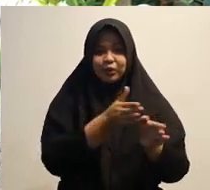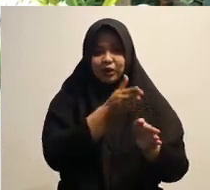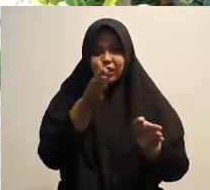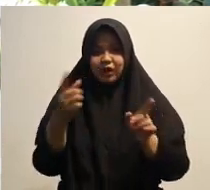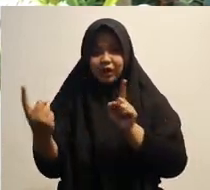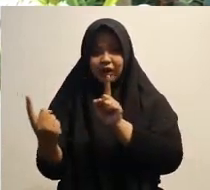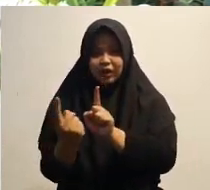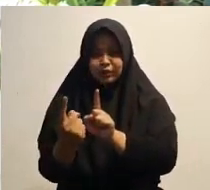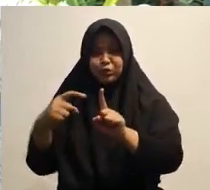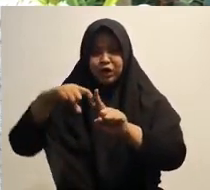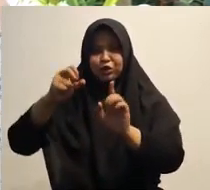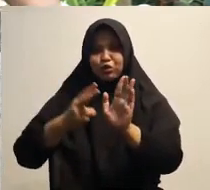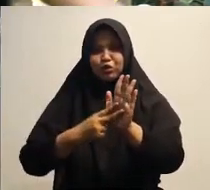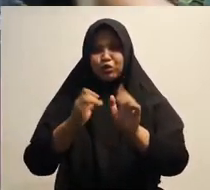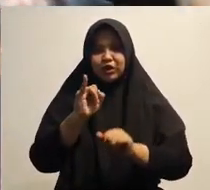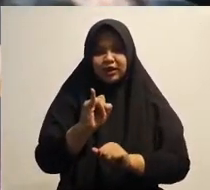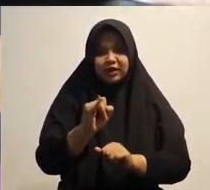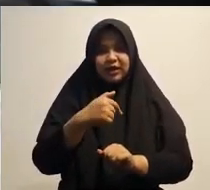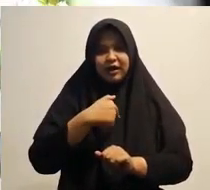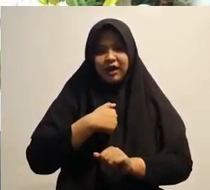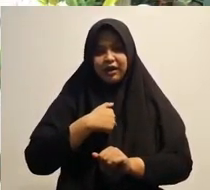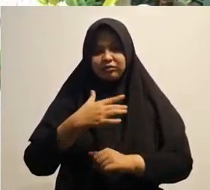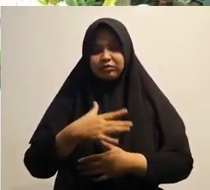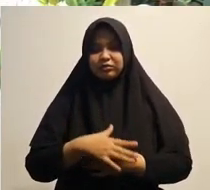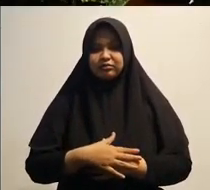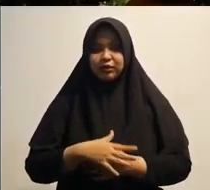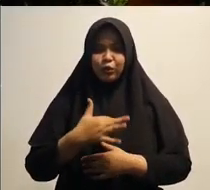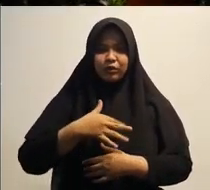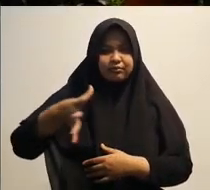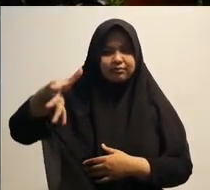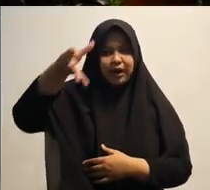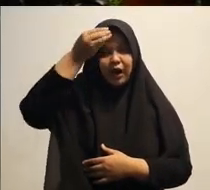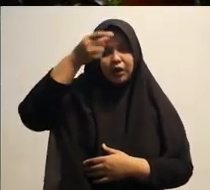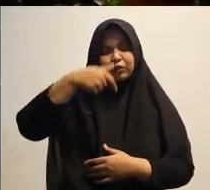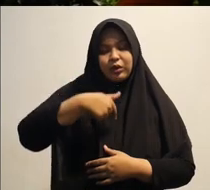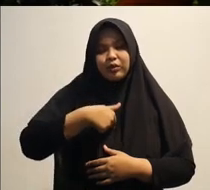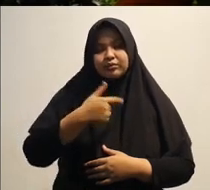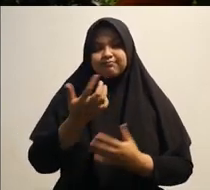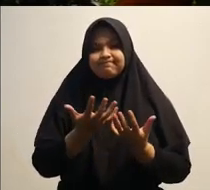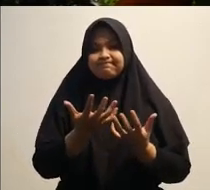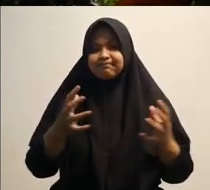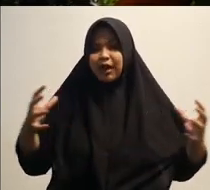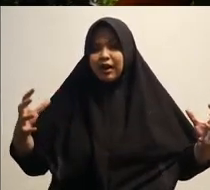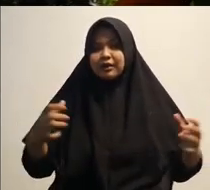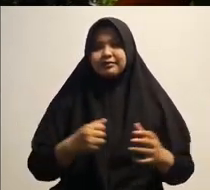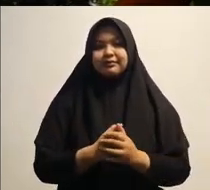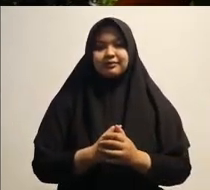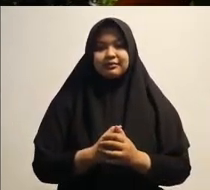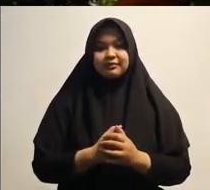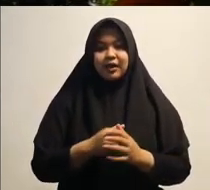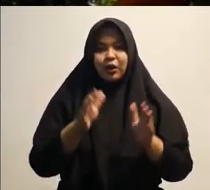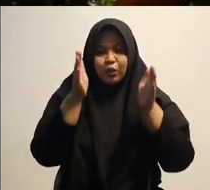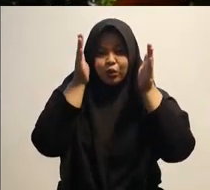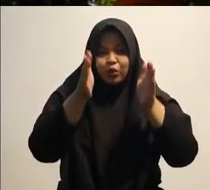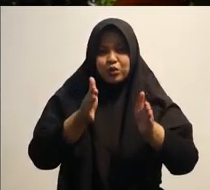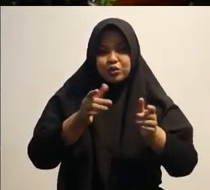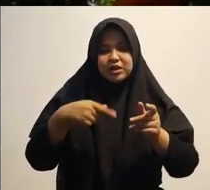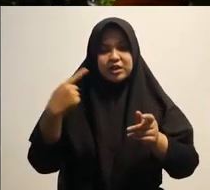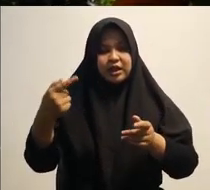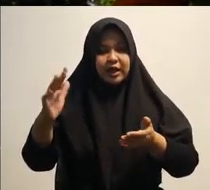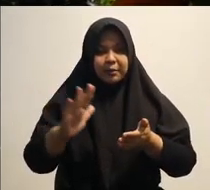Setelah bertemu dengan Mak Kuni, aku semakin penasaran dalam banyak hal, khususnya dalam